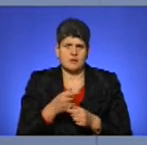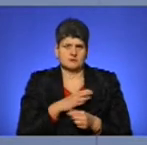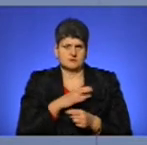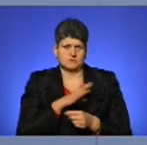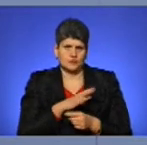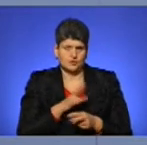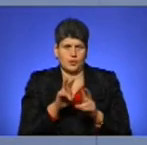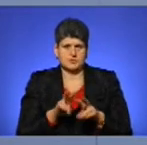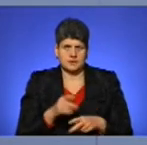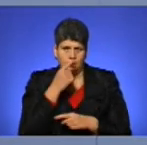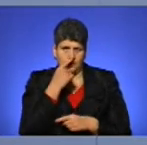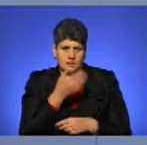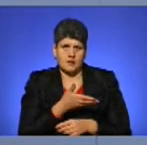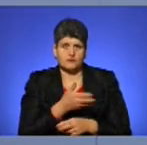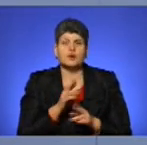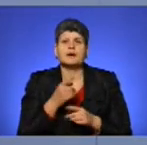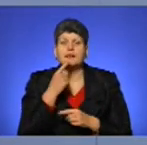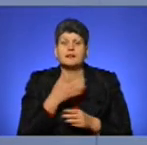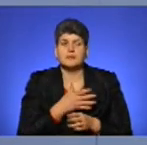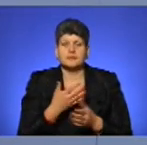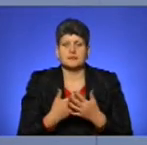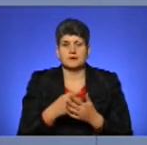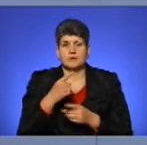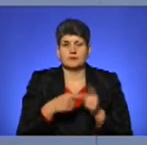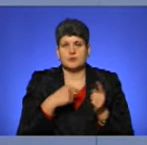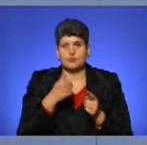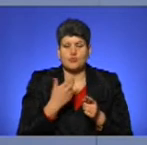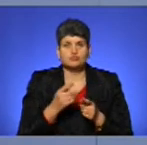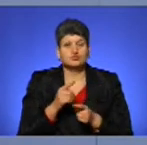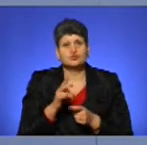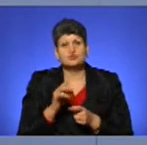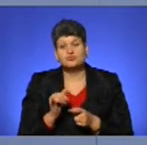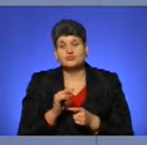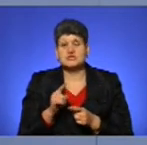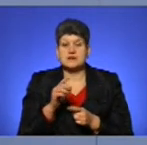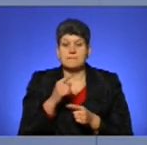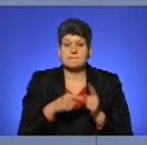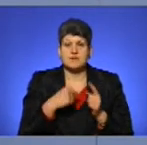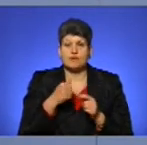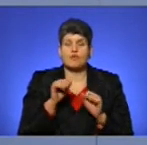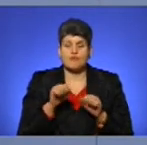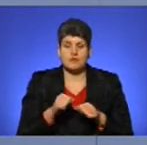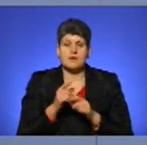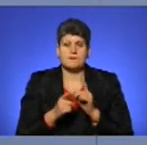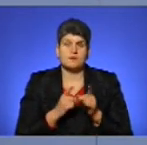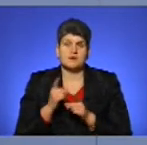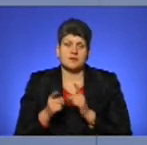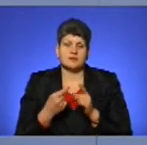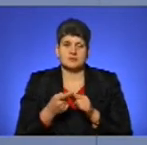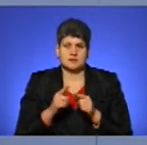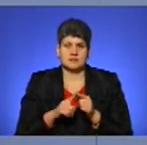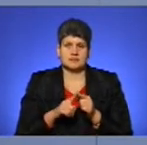обстежувався недавно. Ну як недавно? Та півроку. Ну за півроку могла змінитися ця картина,